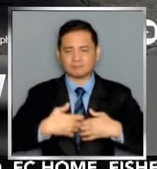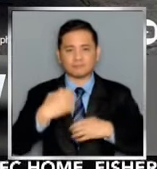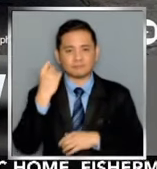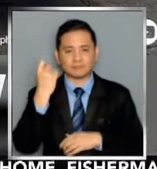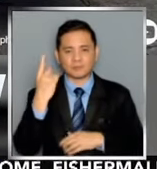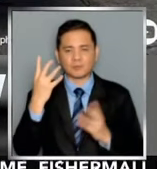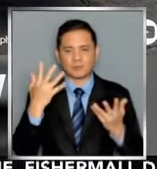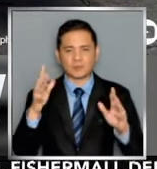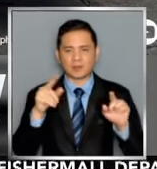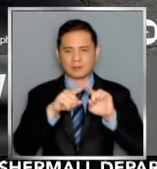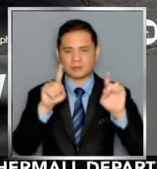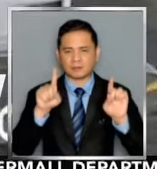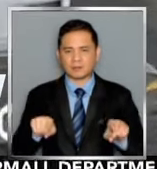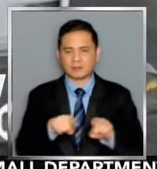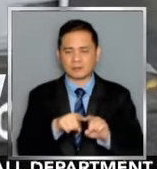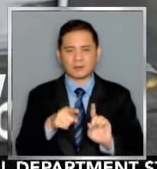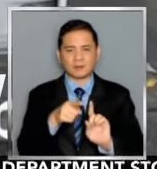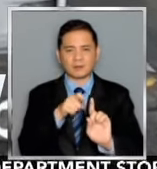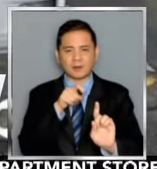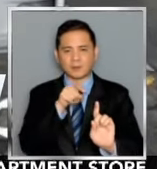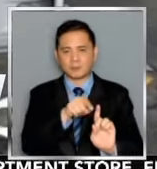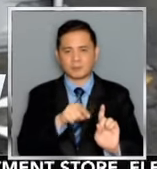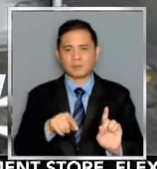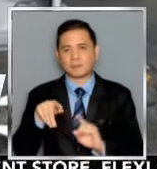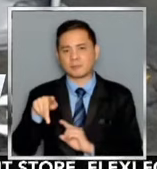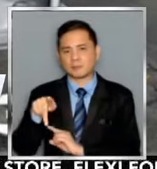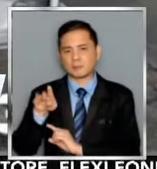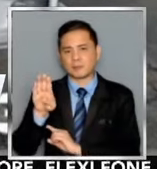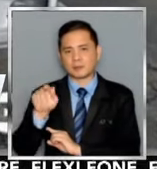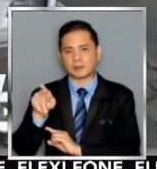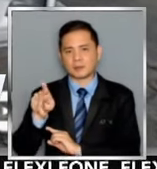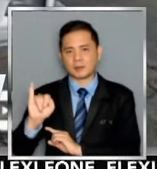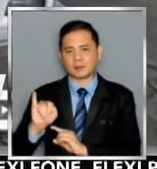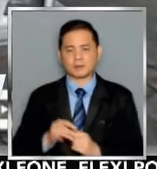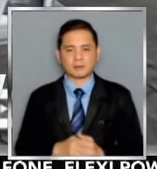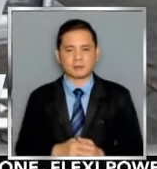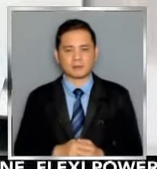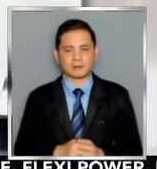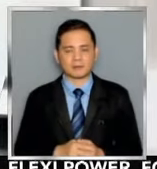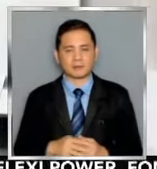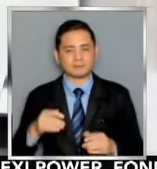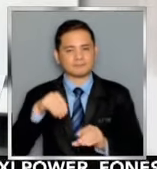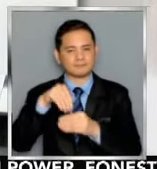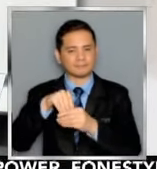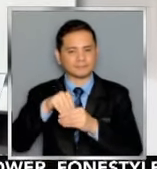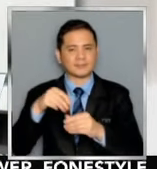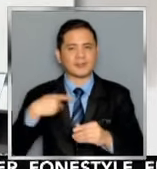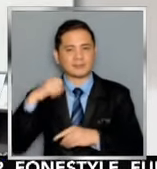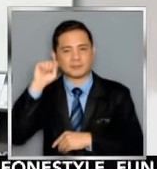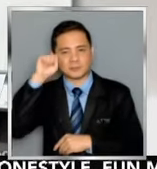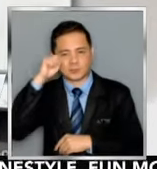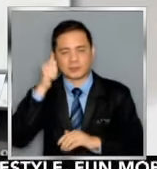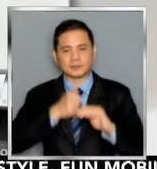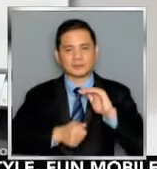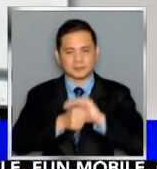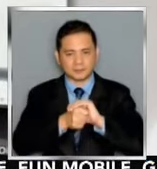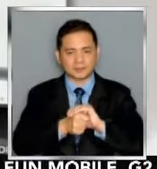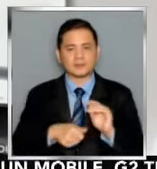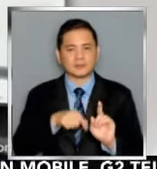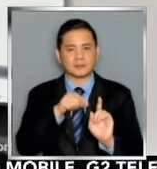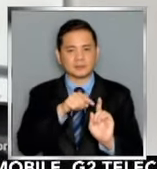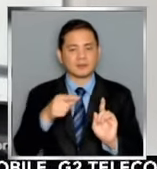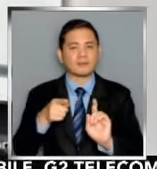mula sa beer plant industry ang truck. Agad ibinyahe ang mga nasabat na sibuyas pabalik sa pinanggalingan nito sa